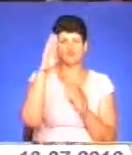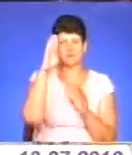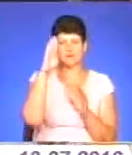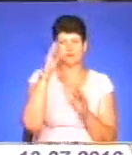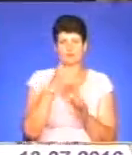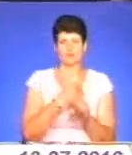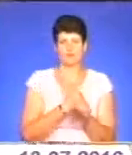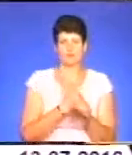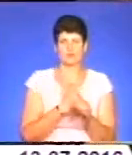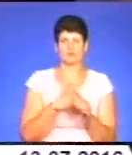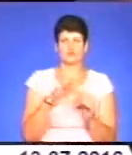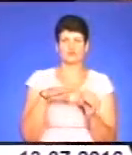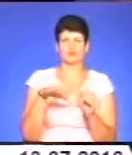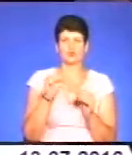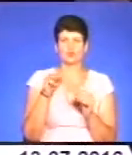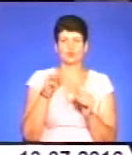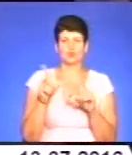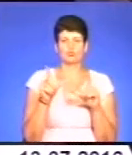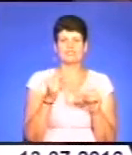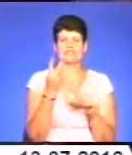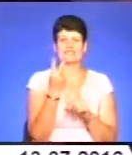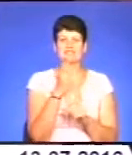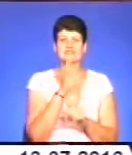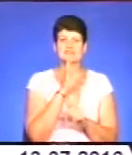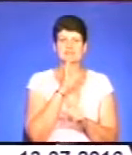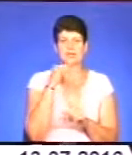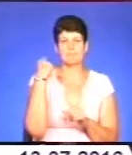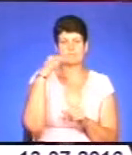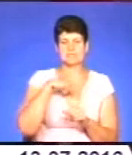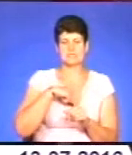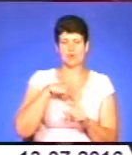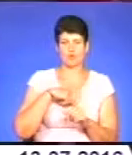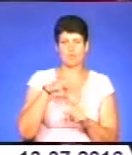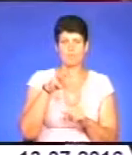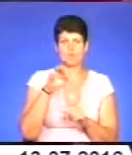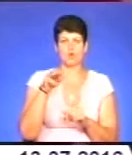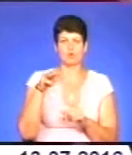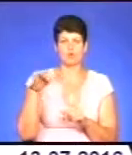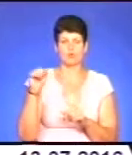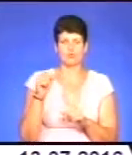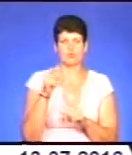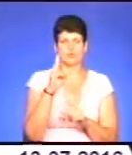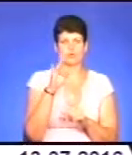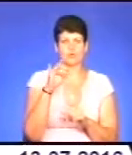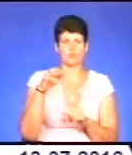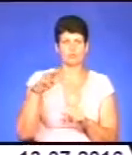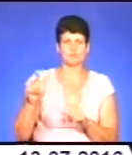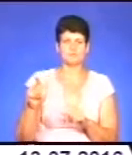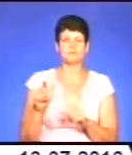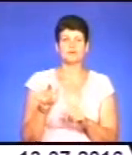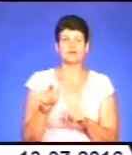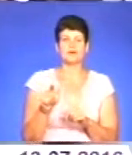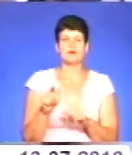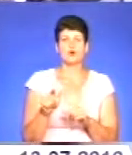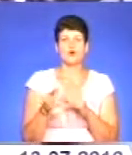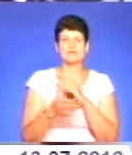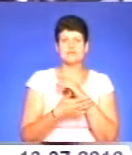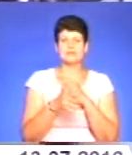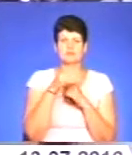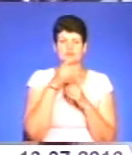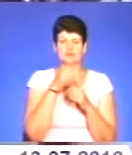добровольцями у зону АТО поїхали дві жінки – психологи Віра Мотилюк та Алла Круть. Останнім часом ситуація на